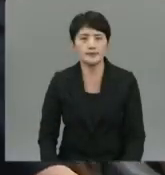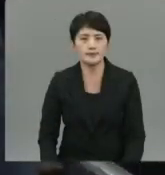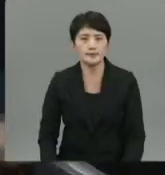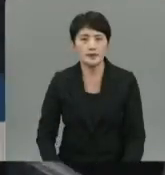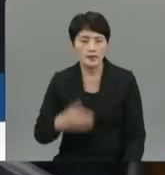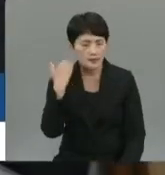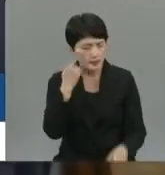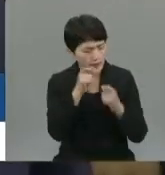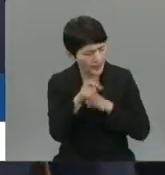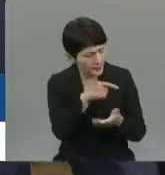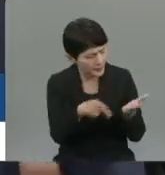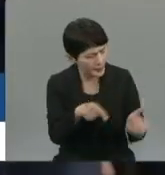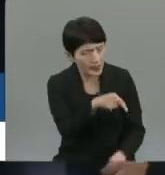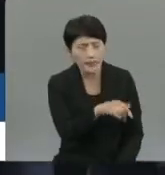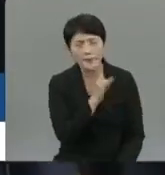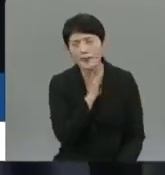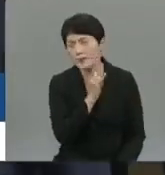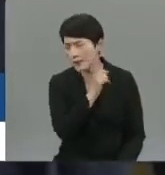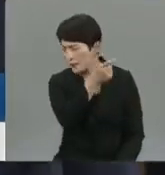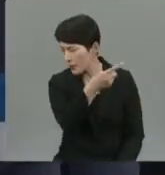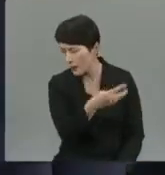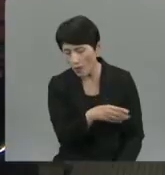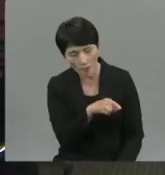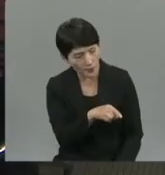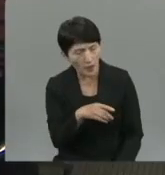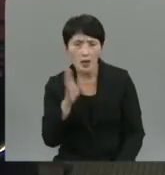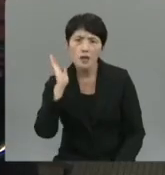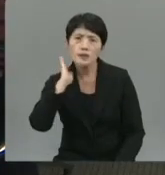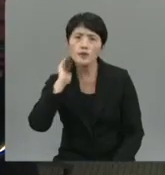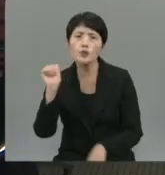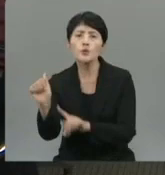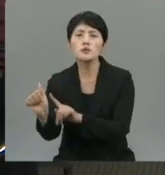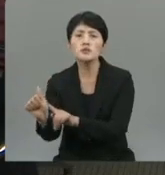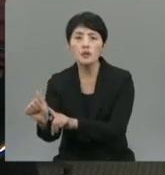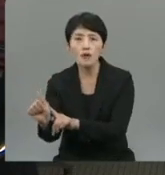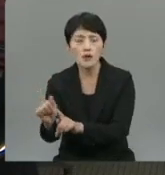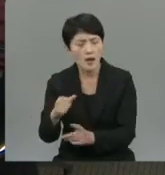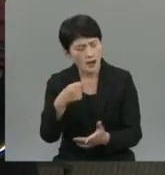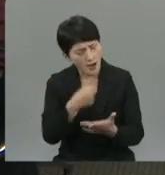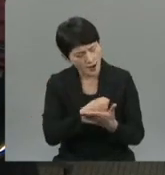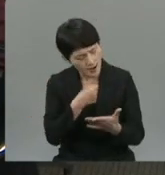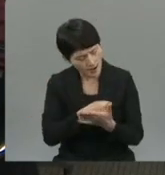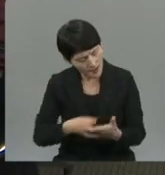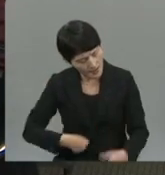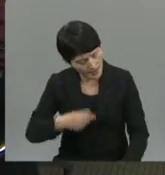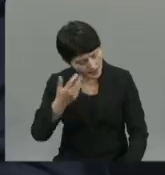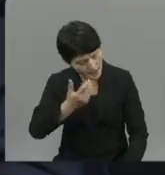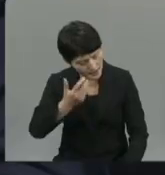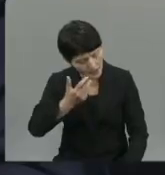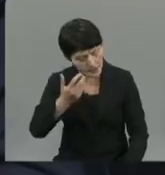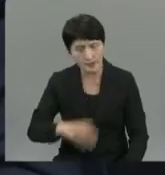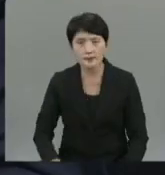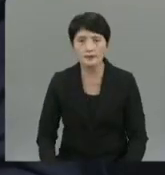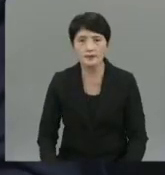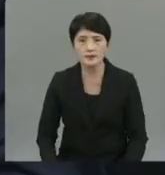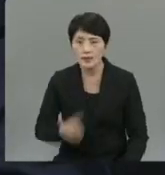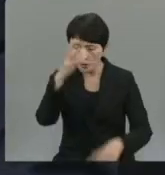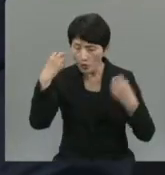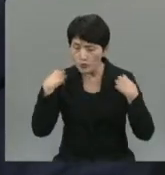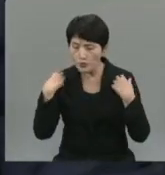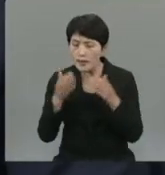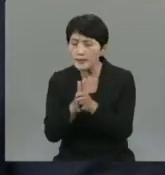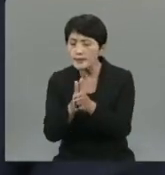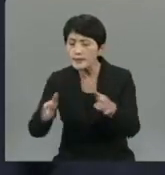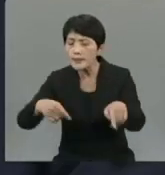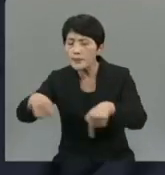chủ trì cuộc họp Nội các ngày 18 tháng 04 tổng thống Hàn Quốc unison nhắc tới việc hàng loạt tin tức đau thương liên quan tới các vụ lừa đảo